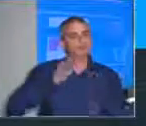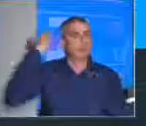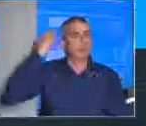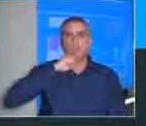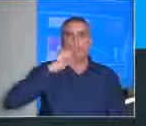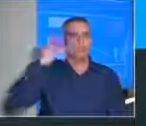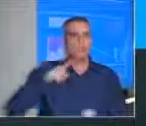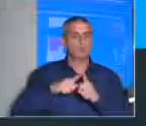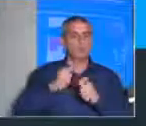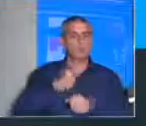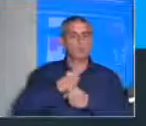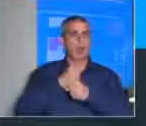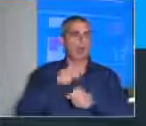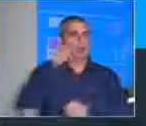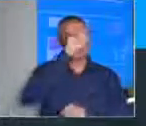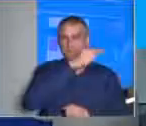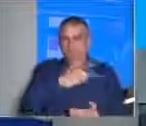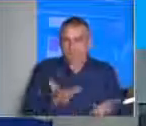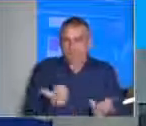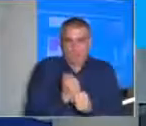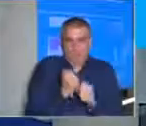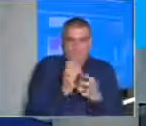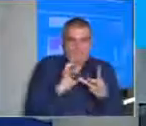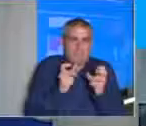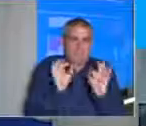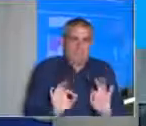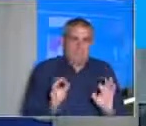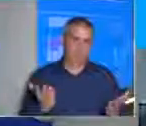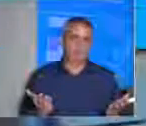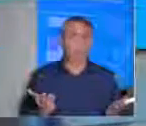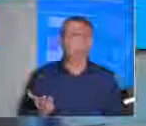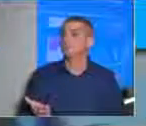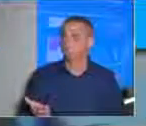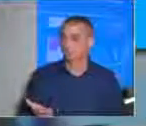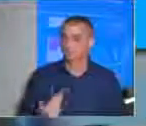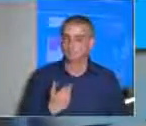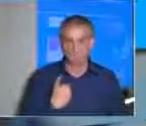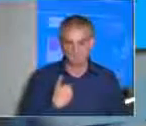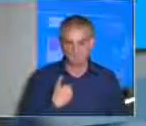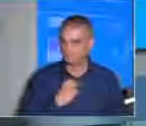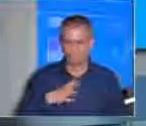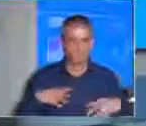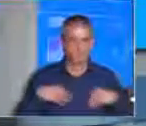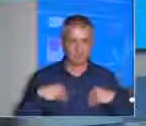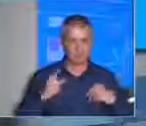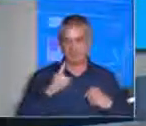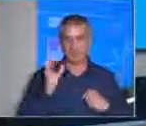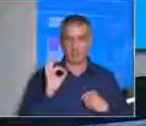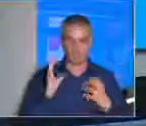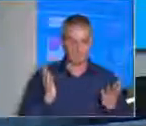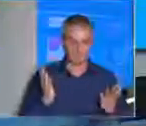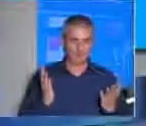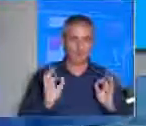הזאת של חבר האלקטורים הוא דבר שבאמת גורם לעיוותים קשים ביותר. טוב, אני חולקת עליך פה ב-100%,